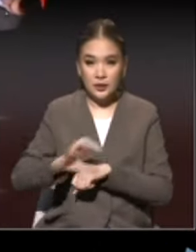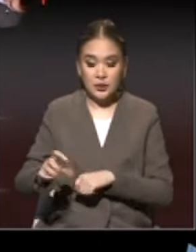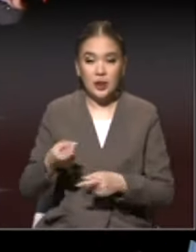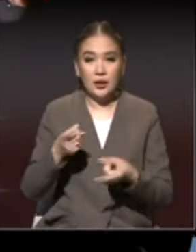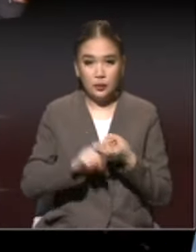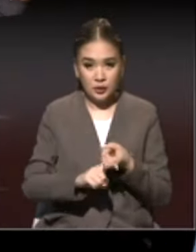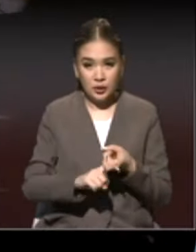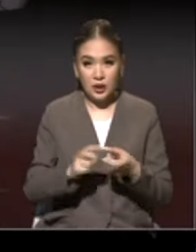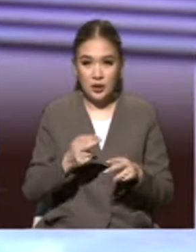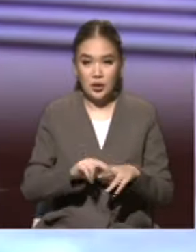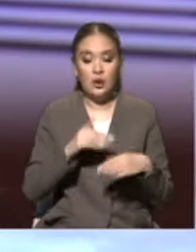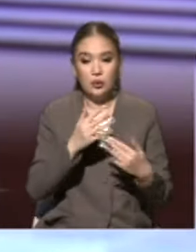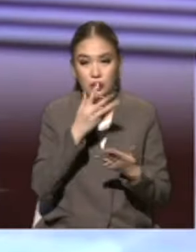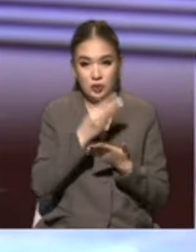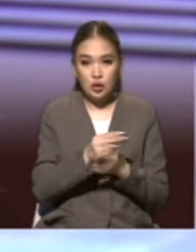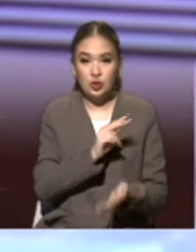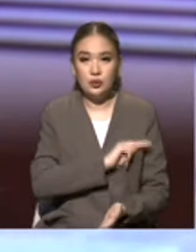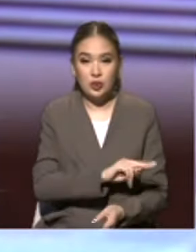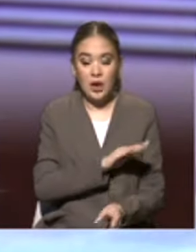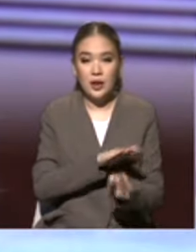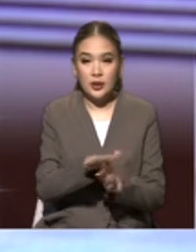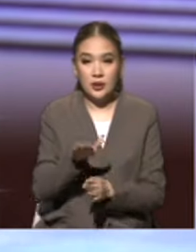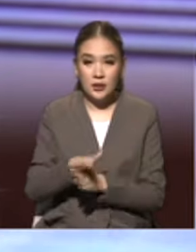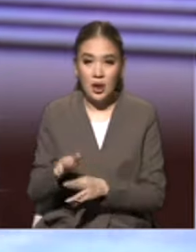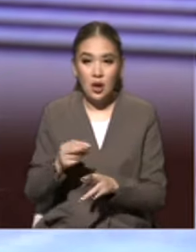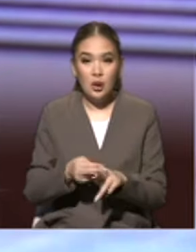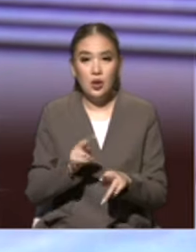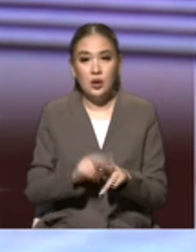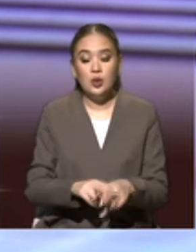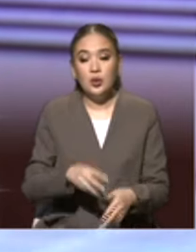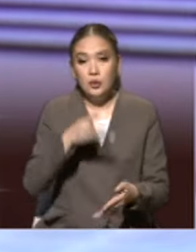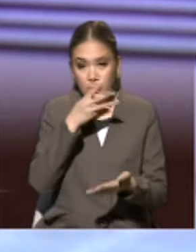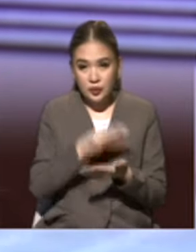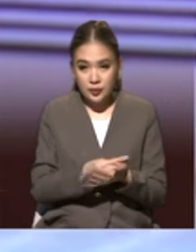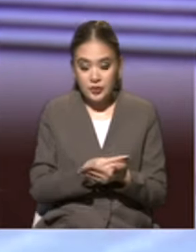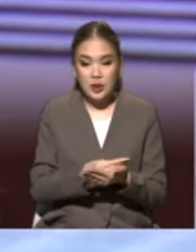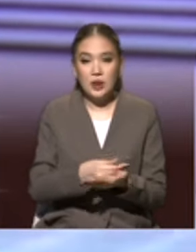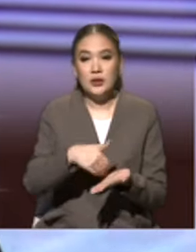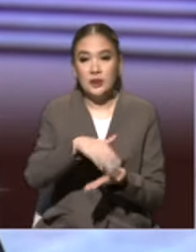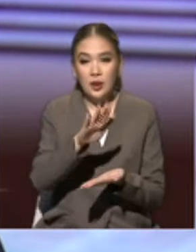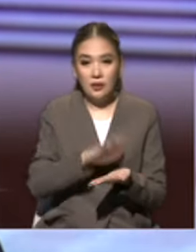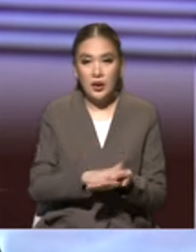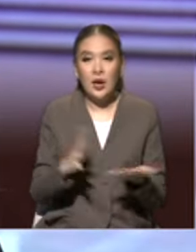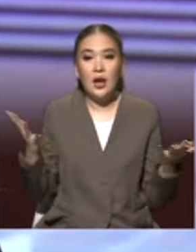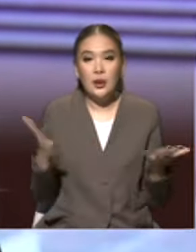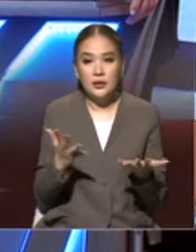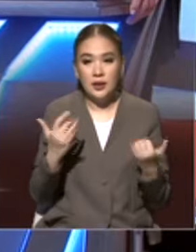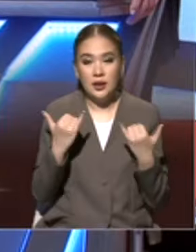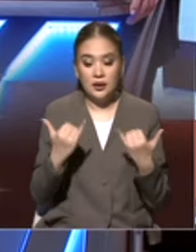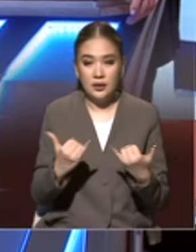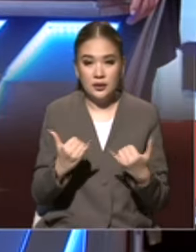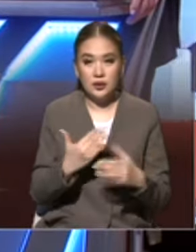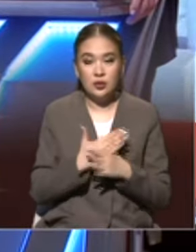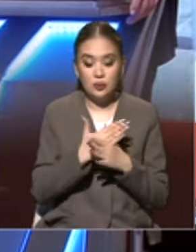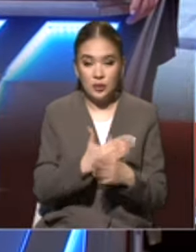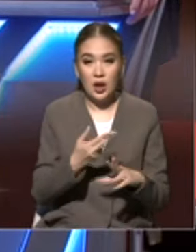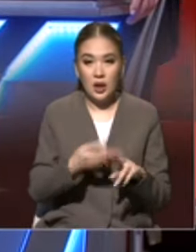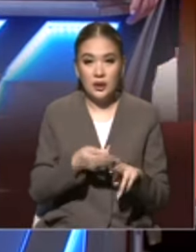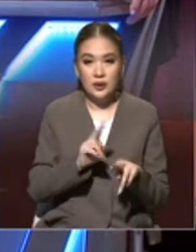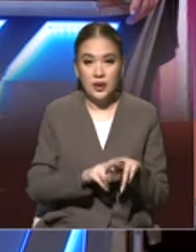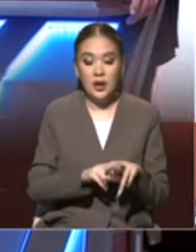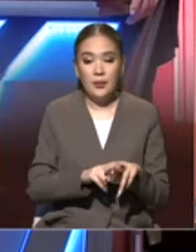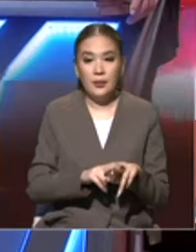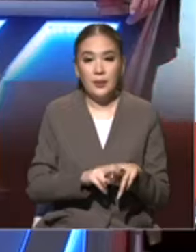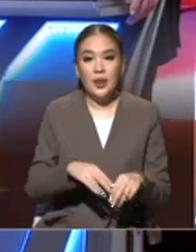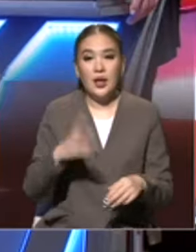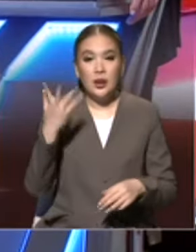Осы ретте бүгінгі таңда атқарылған жұмыстар туралы шағын атап өтейін. Отандық тауар өндірушілерді қолдау үшін қандай шаралар қолданып жатыр? Бүгінгі таңда отандық өнім берушілер